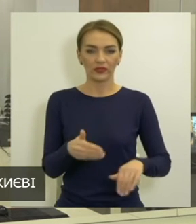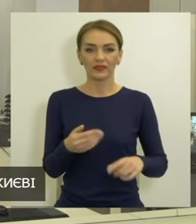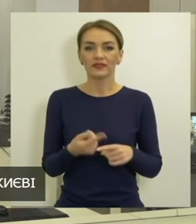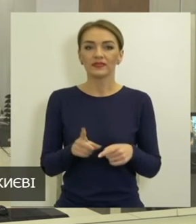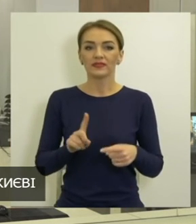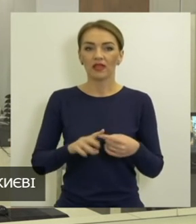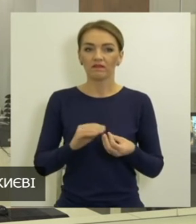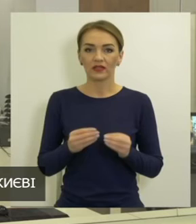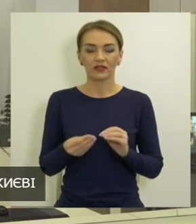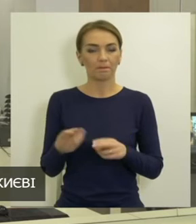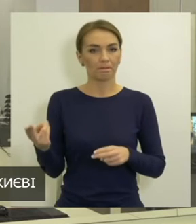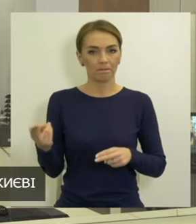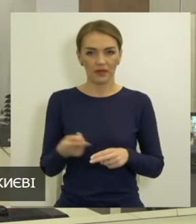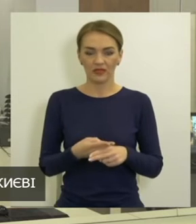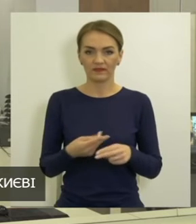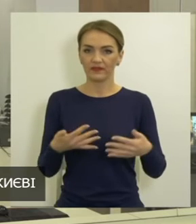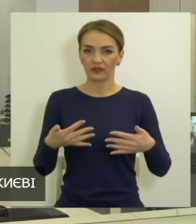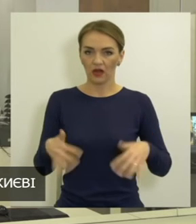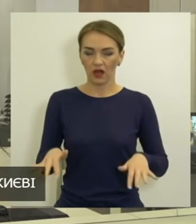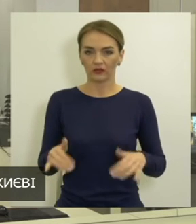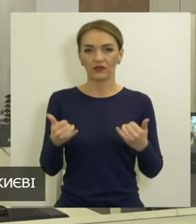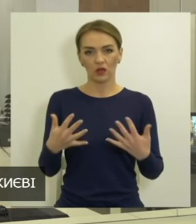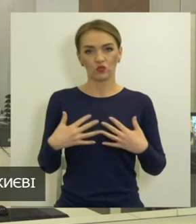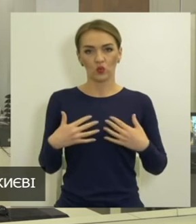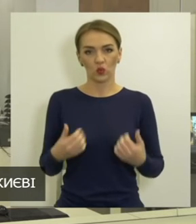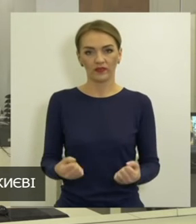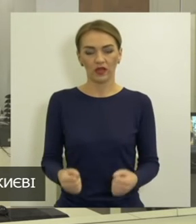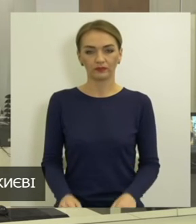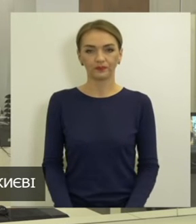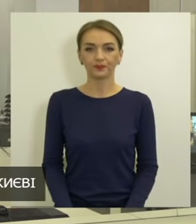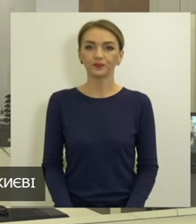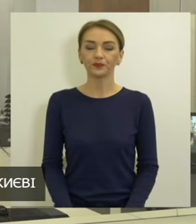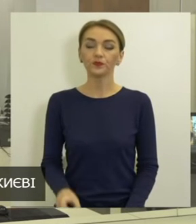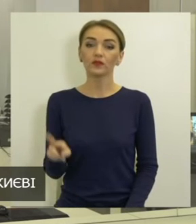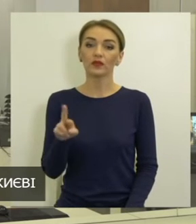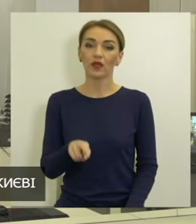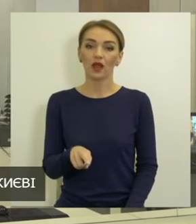цей виклик без втрат для здоров'я. Я